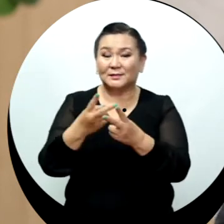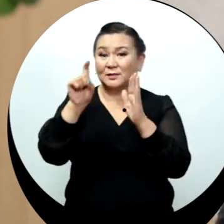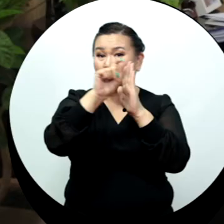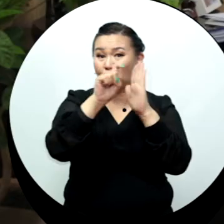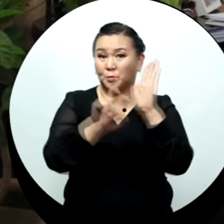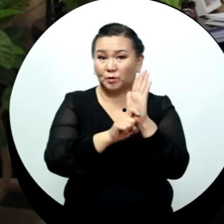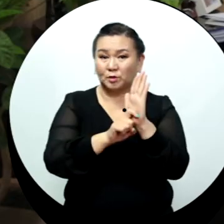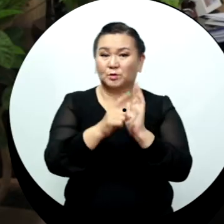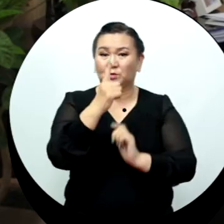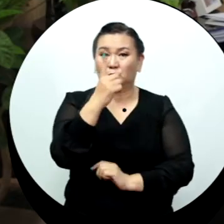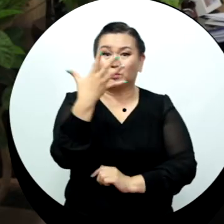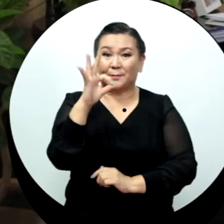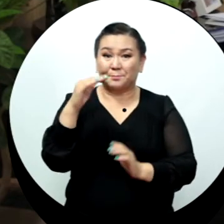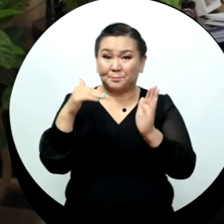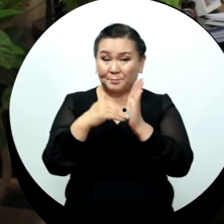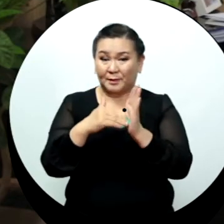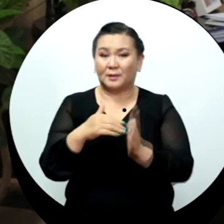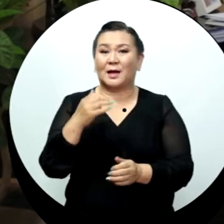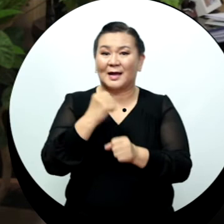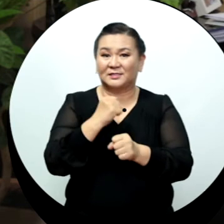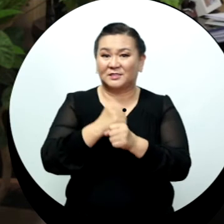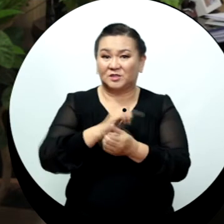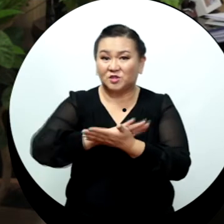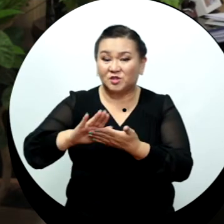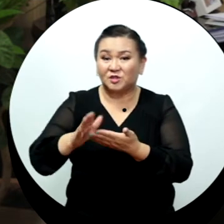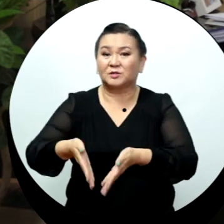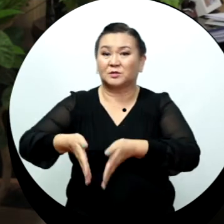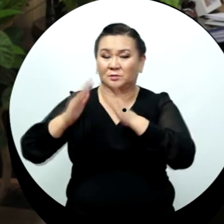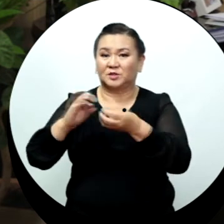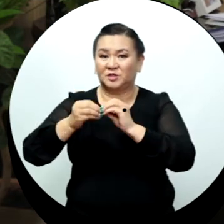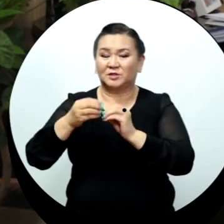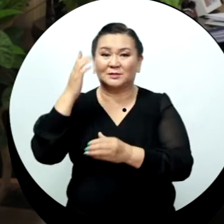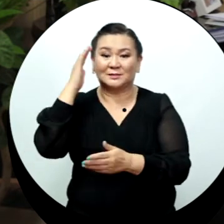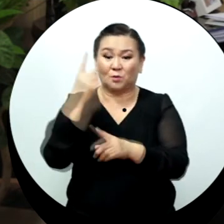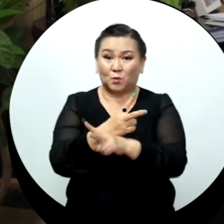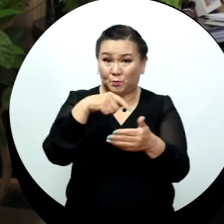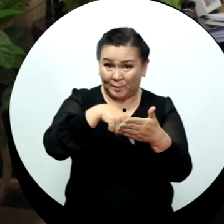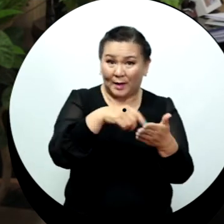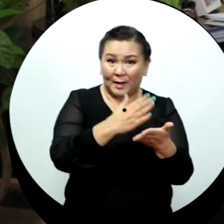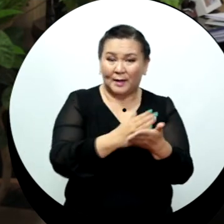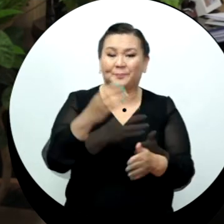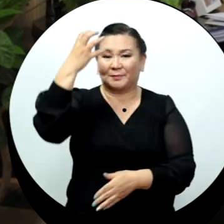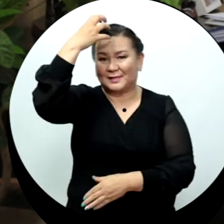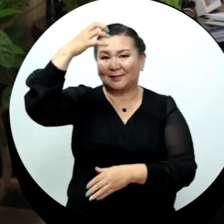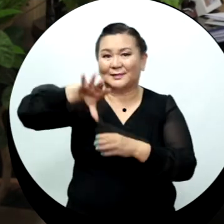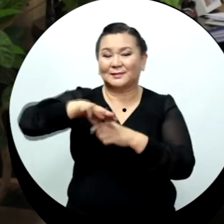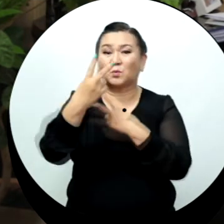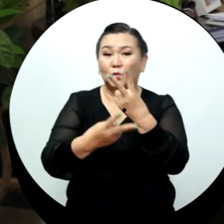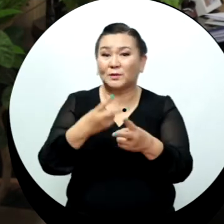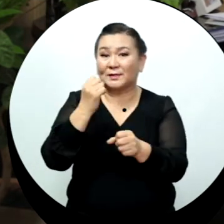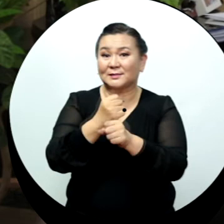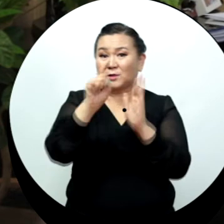хөтөлбөрт 150 мянган ажлын байрыг шинээр бий болгоно гэсэн заалт орсон байна. Энэ нь засгийн газрын үйл ажиллагааны хөтөлбөрт